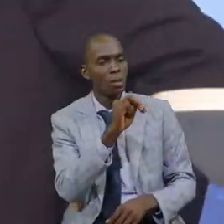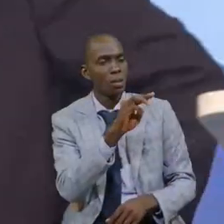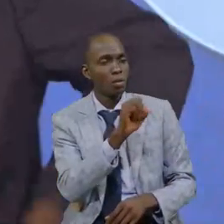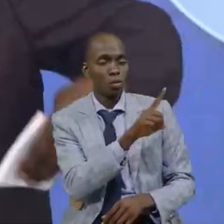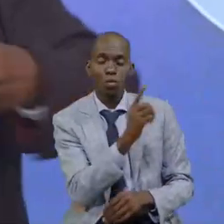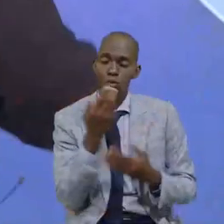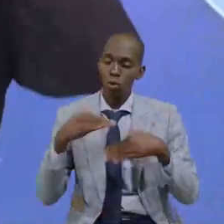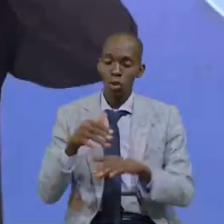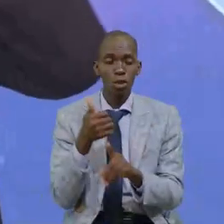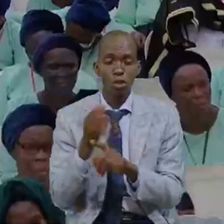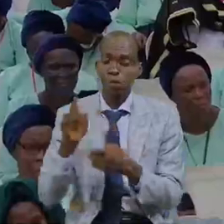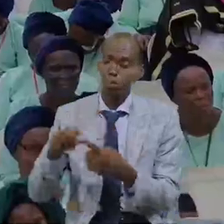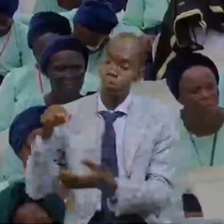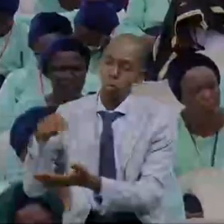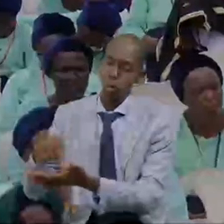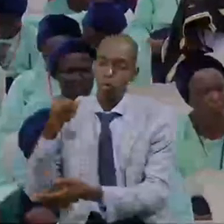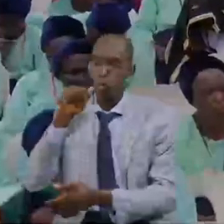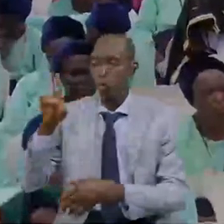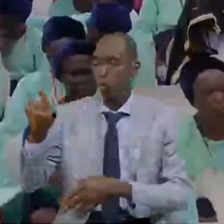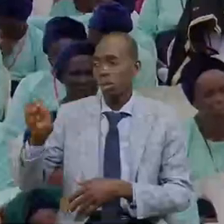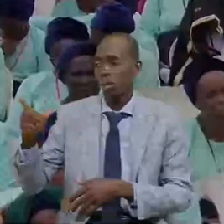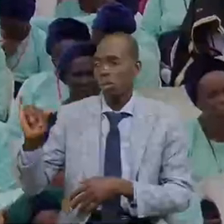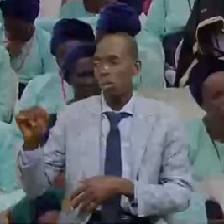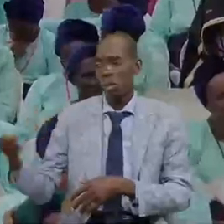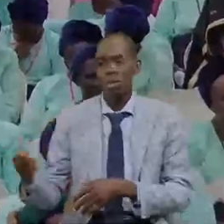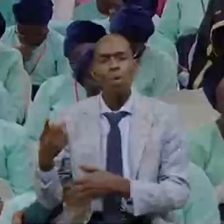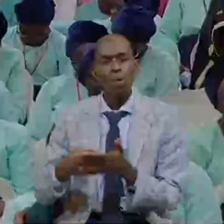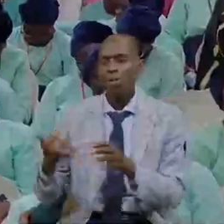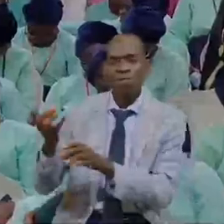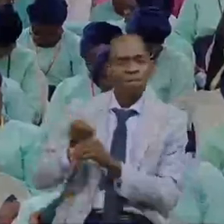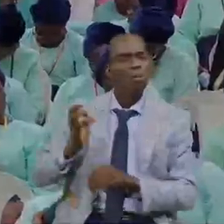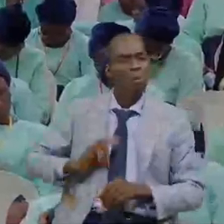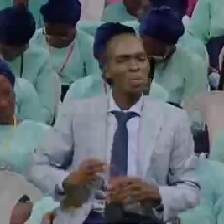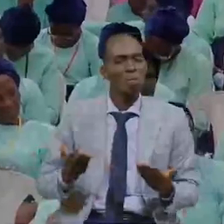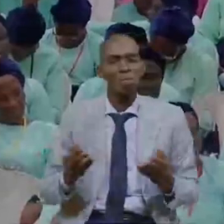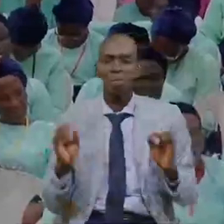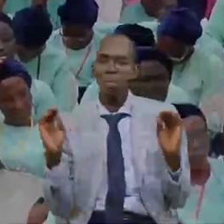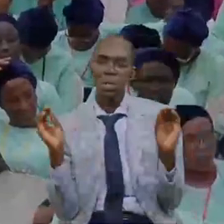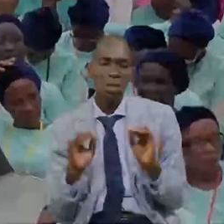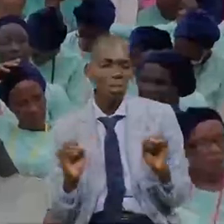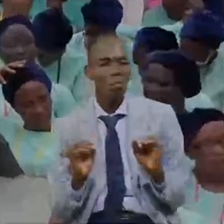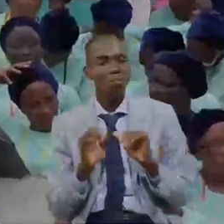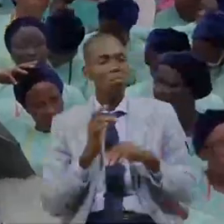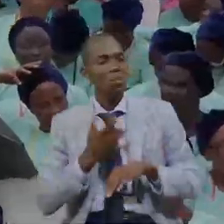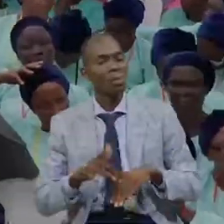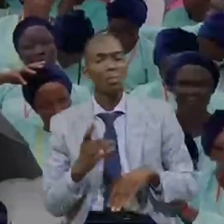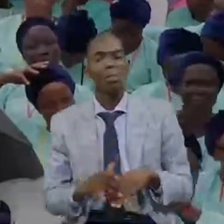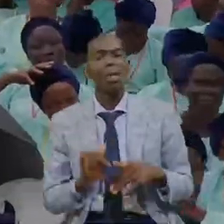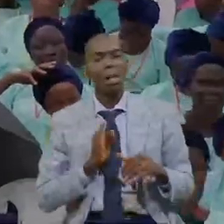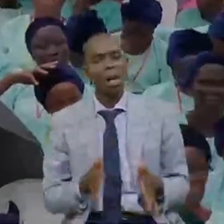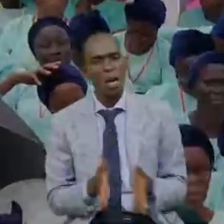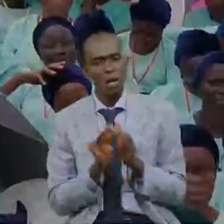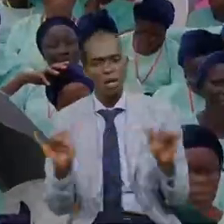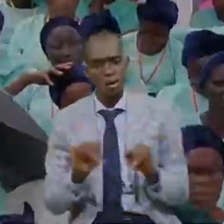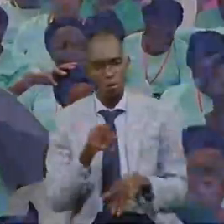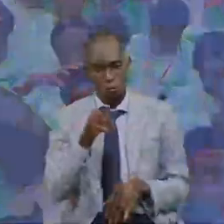vendu à Delila. Dis-moi ce que tu as gagné. Rien du tout. Et je vais te poser aussi la question.